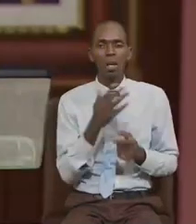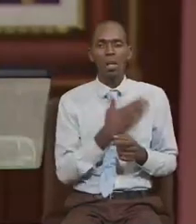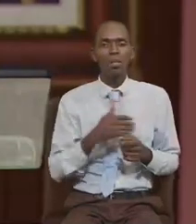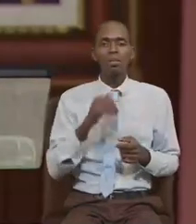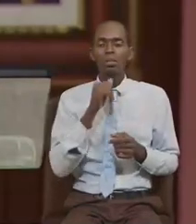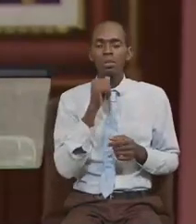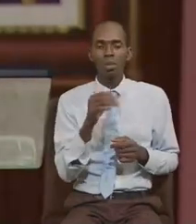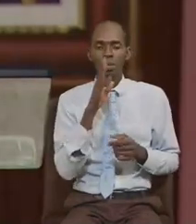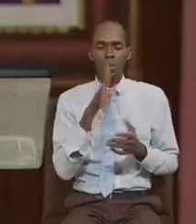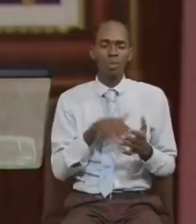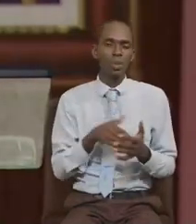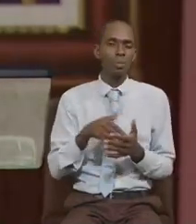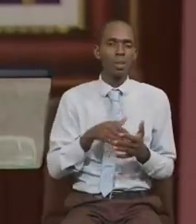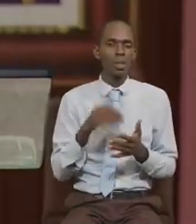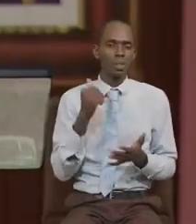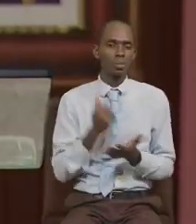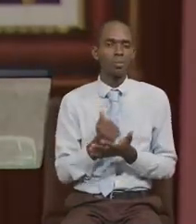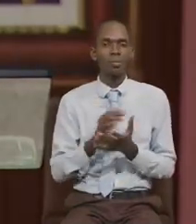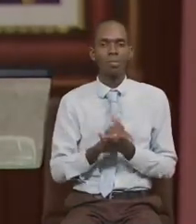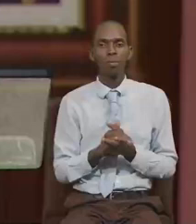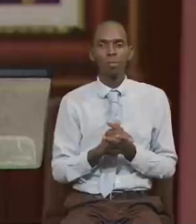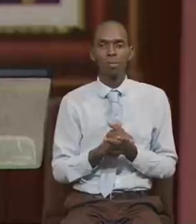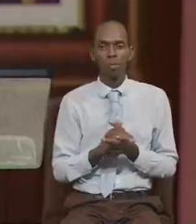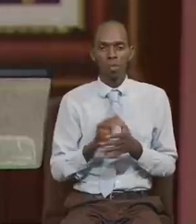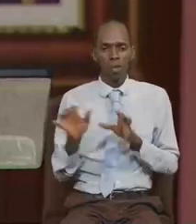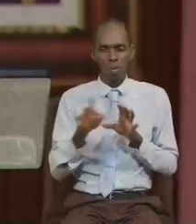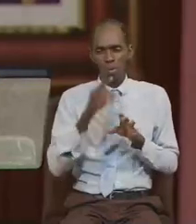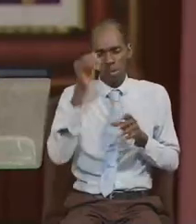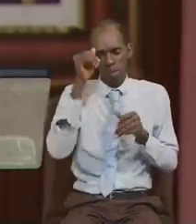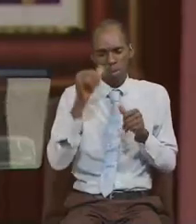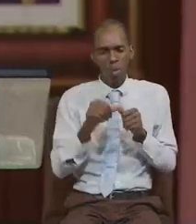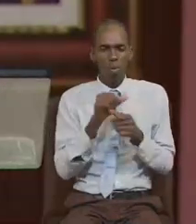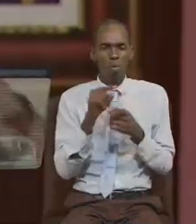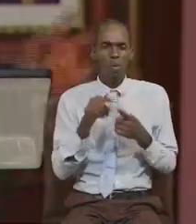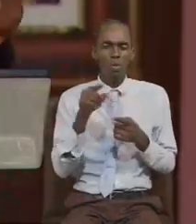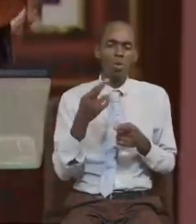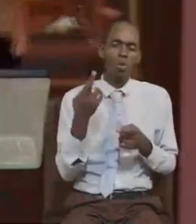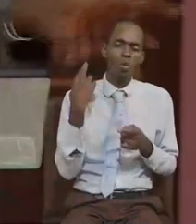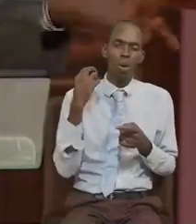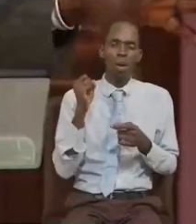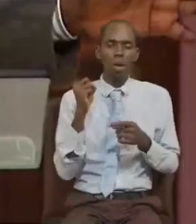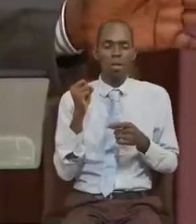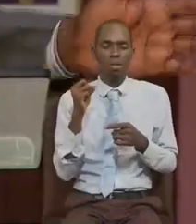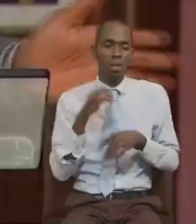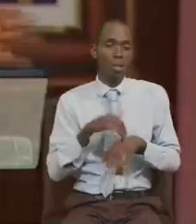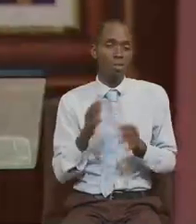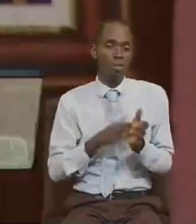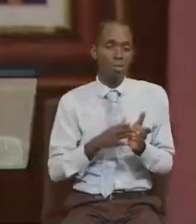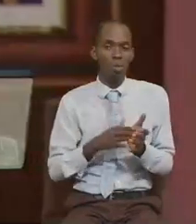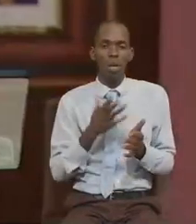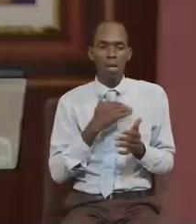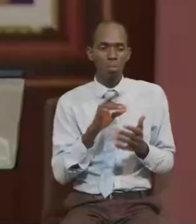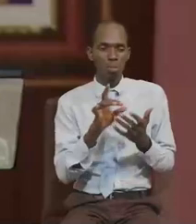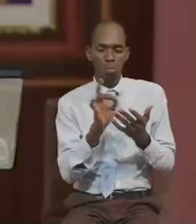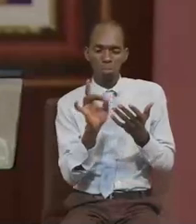point. Est-ce que tu te rappelles quand tu étais encore à l'école et on choisissait des